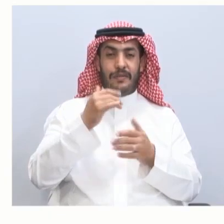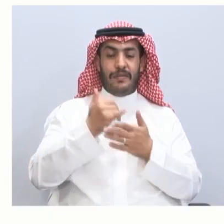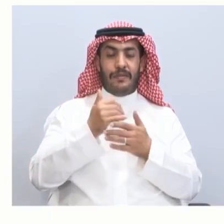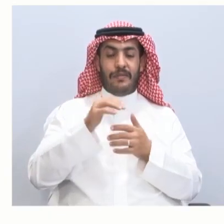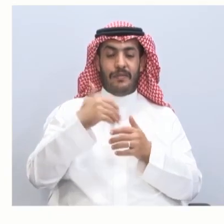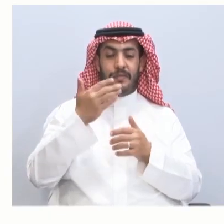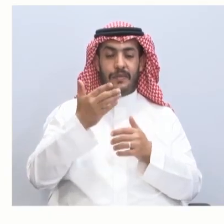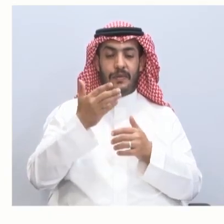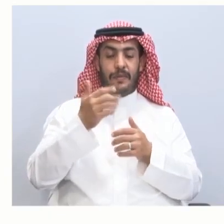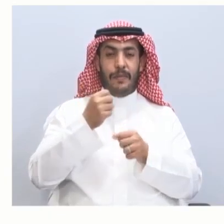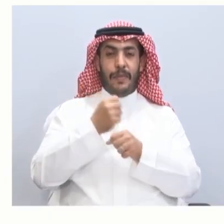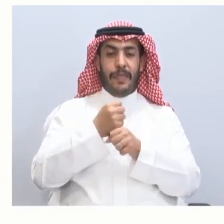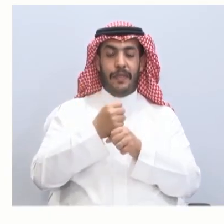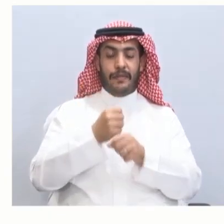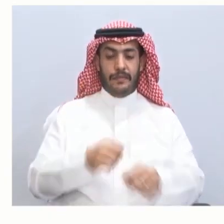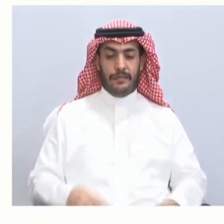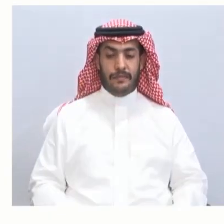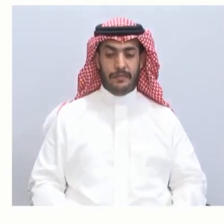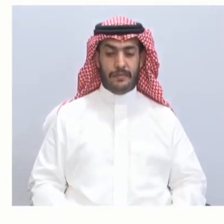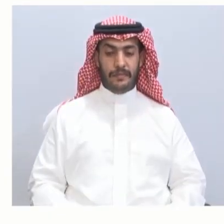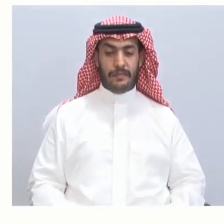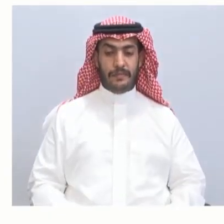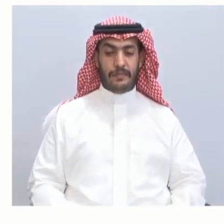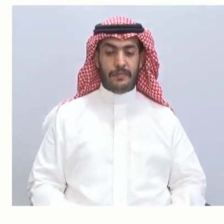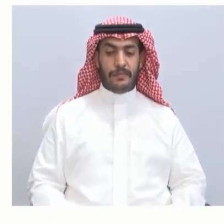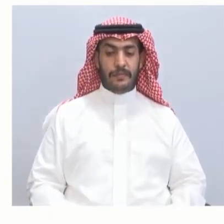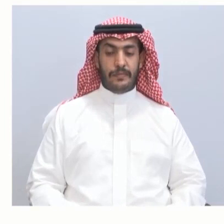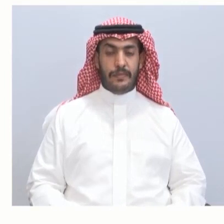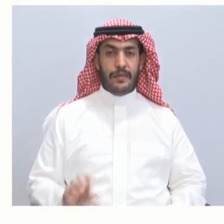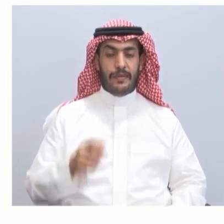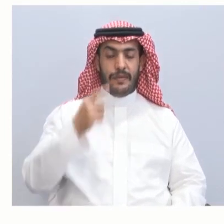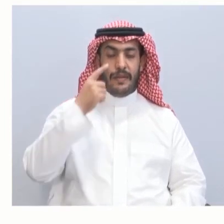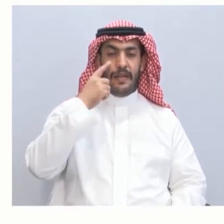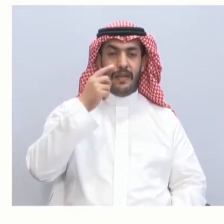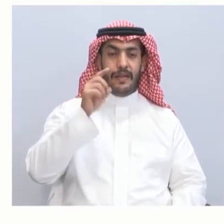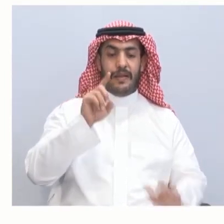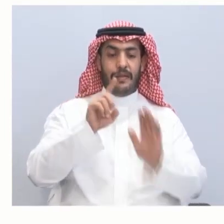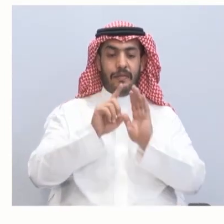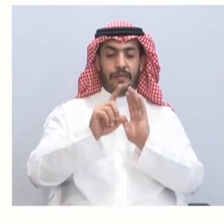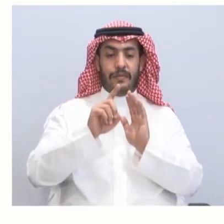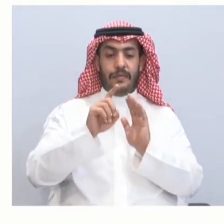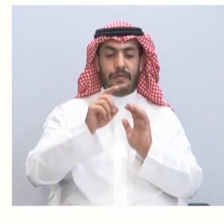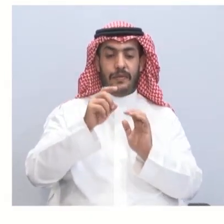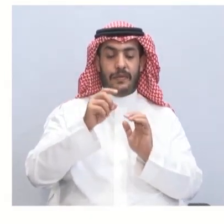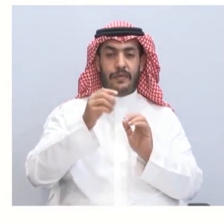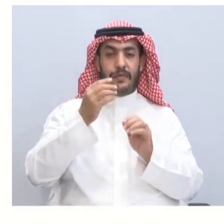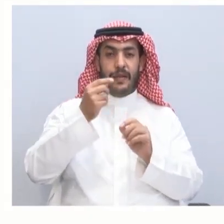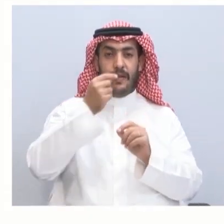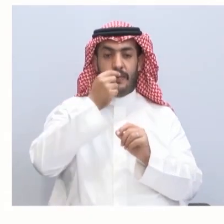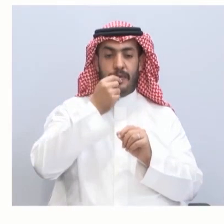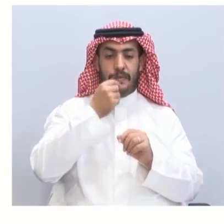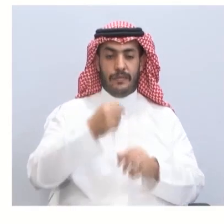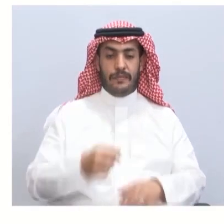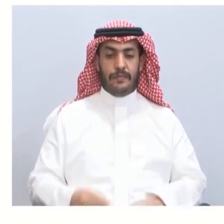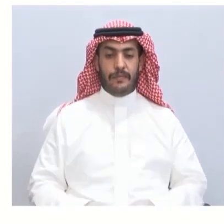قام به فعلا ابنائي وبناتي الطلاب وكان ذلك في عهد الامام عبد الرحمن بن فيصل بن